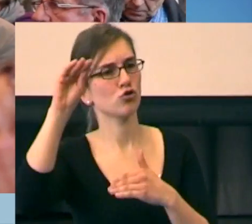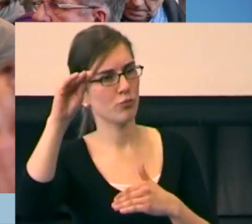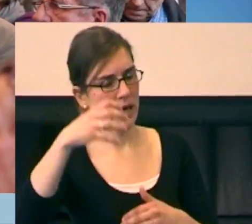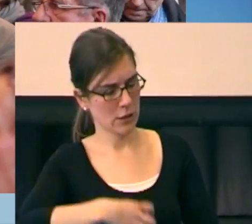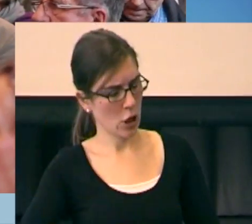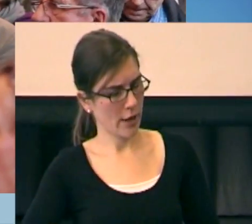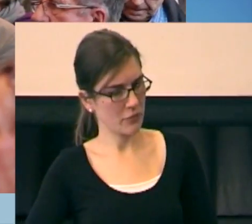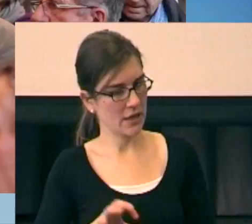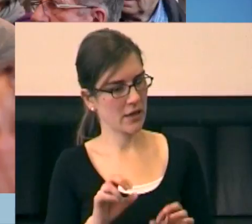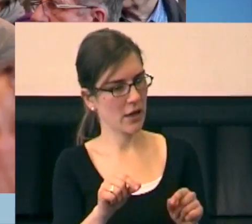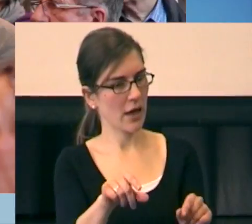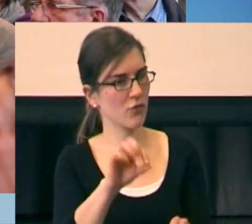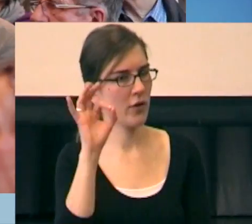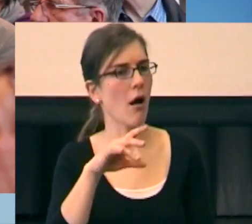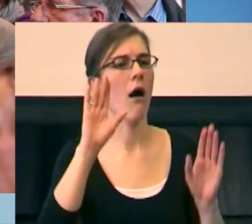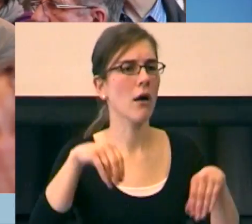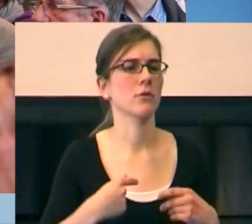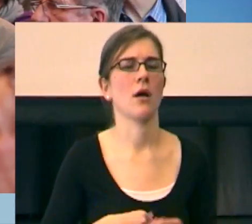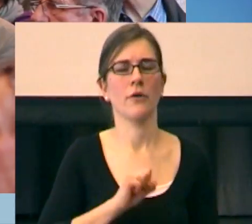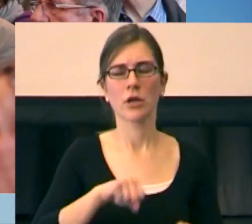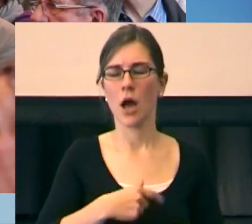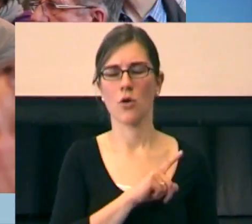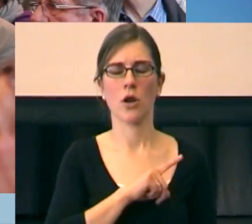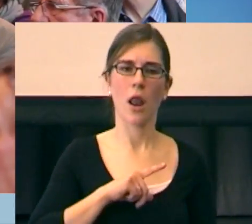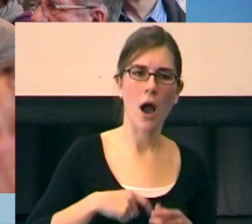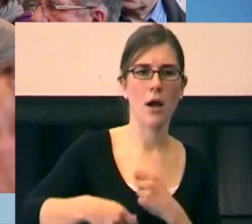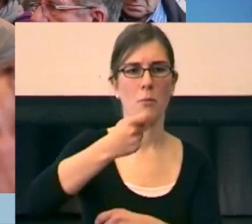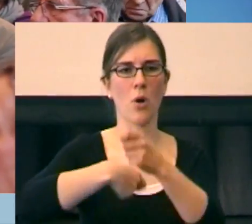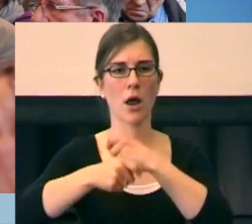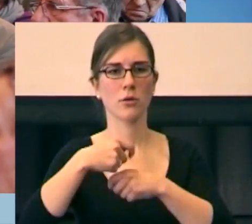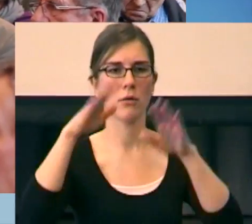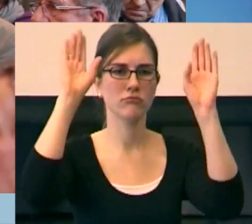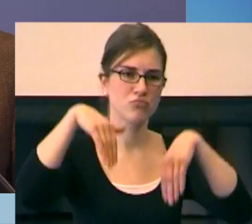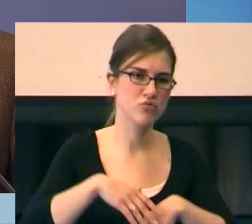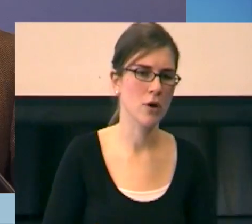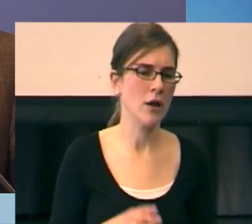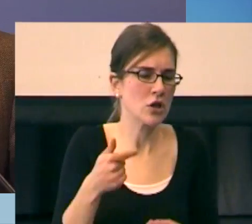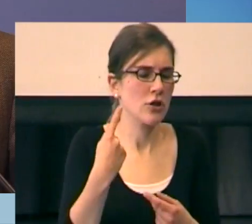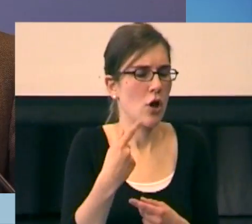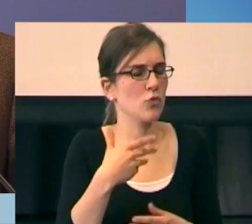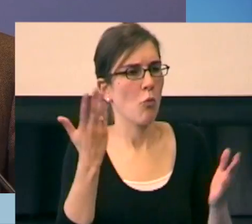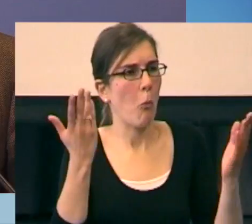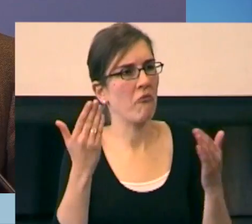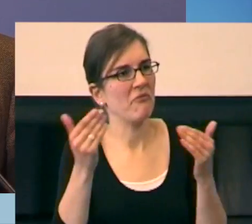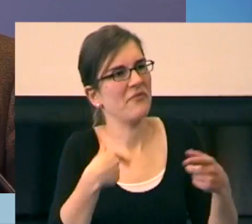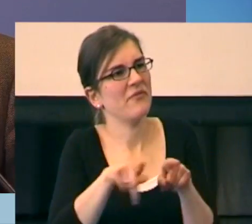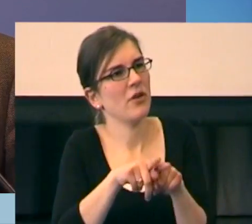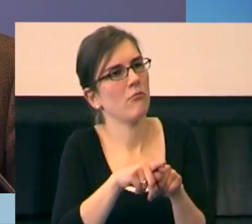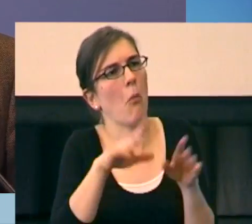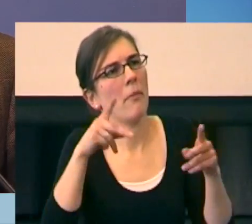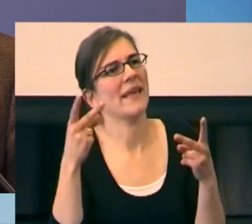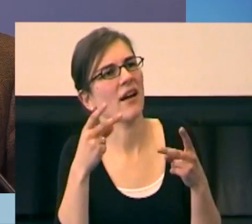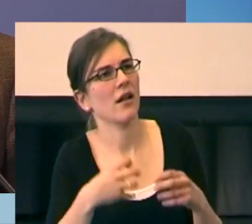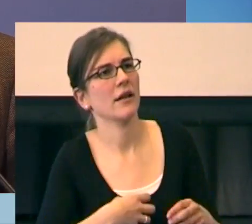noch so lange behandeln, dass der Patient genauso lange lebt, als hätte er nie einen Prostatakrebs gehabt. Was mir dabei wichtig ist, ist es,